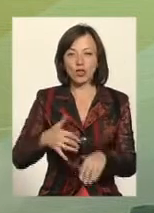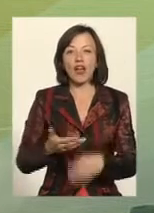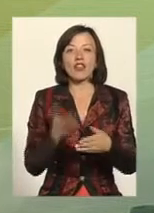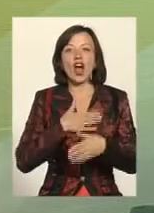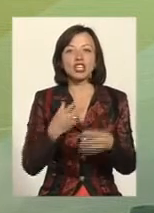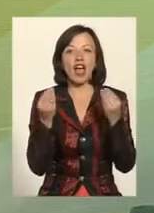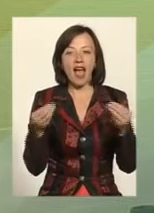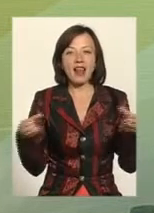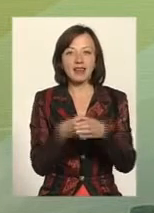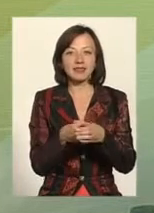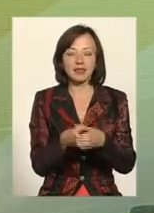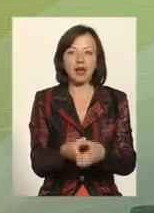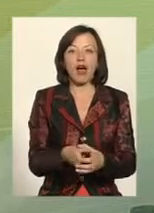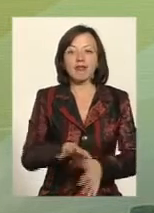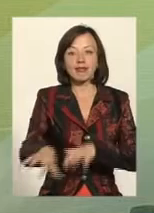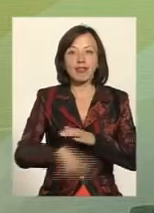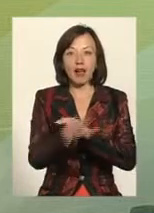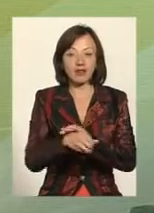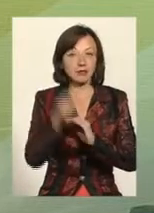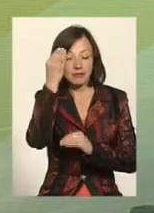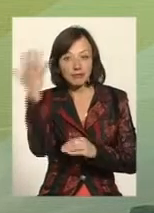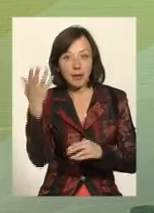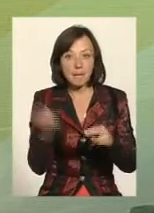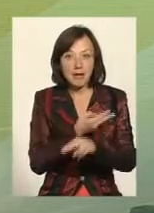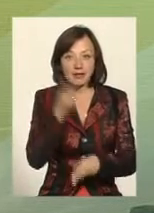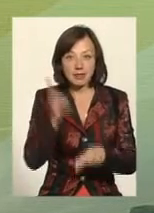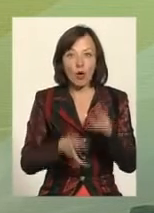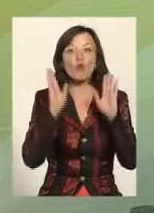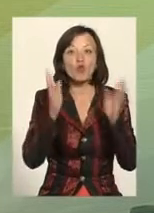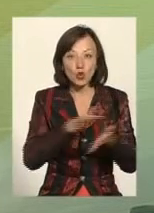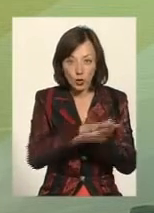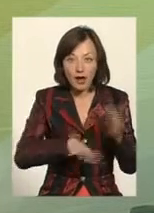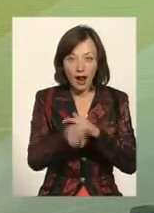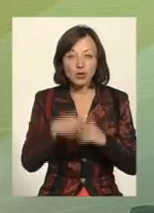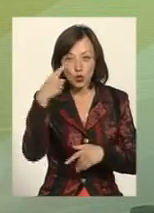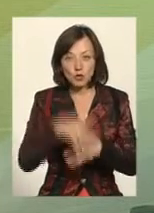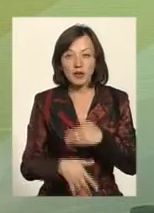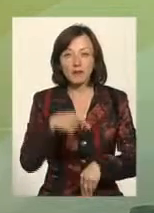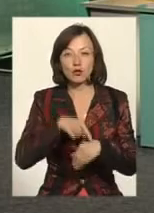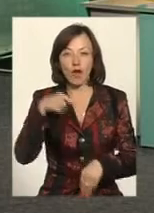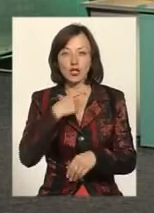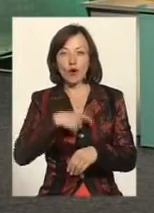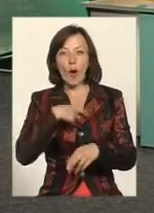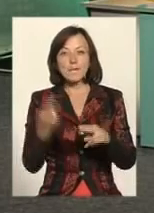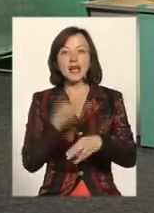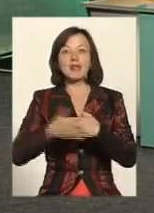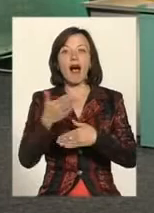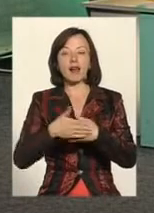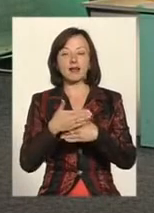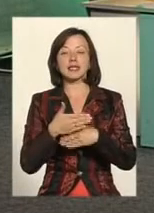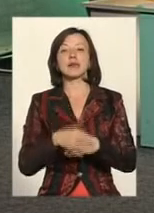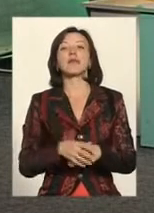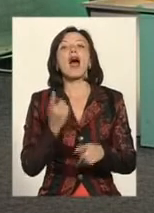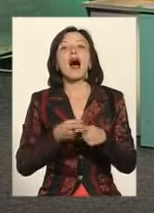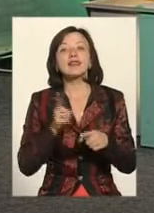еліти зажерлися, вони не мають тями, вони крадуть безбожно і будуть красти. Ви розумієте, вони відчувають свою безкарність. Так.